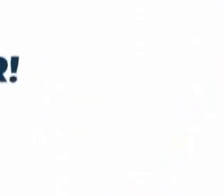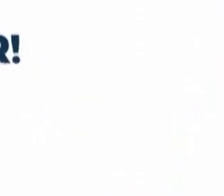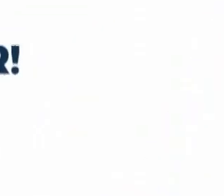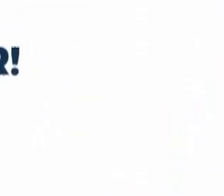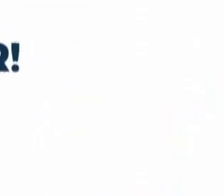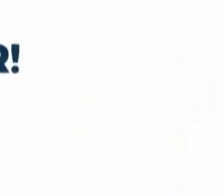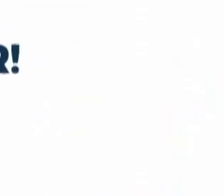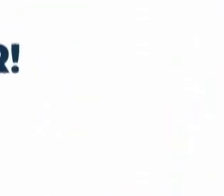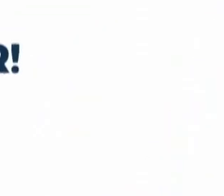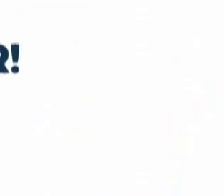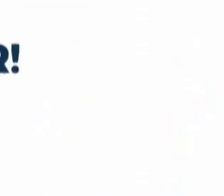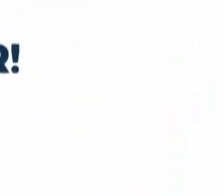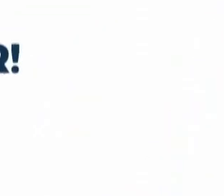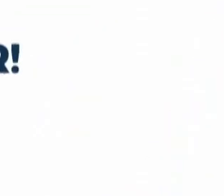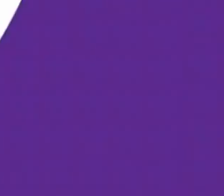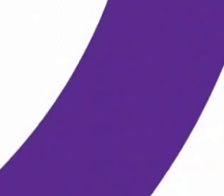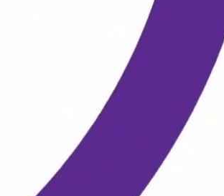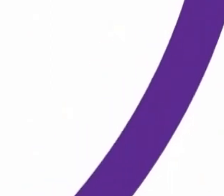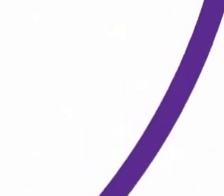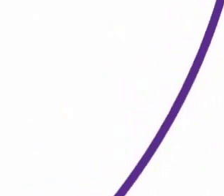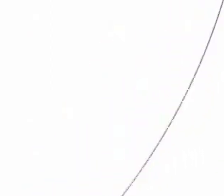Didik TV KPM.